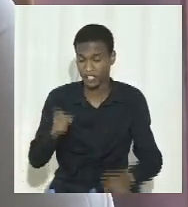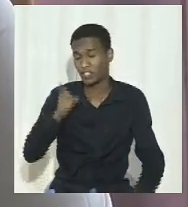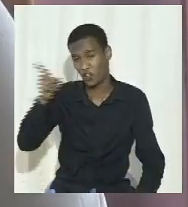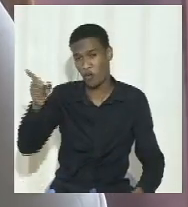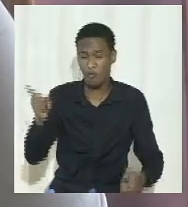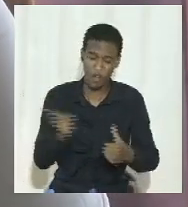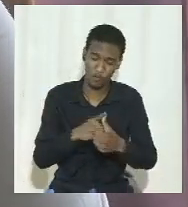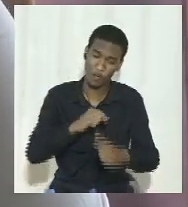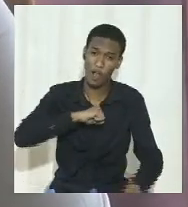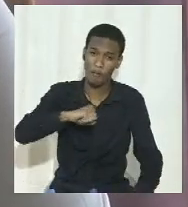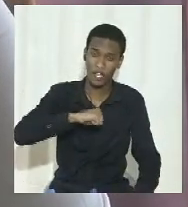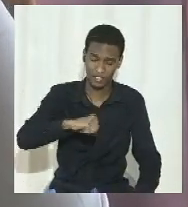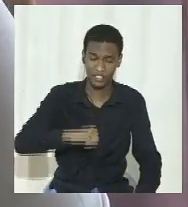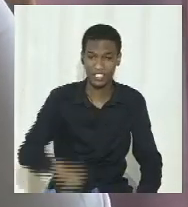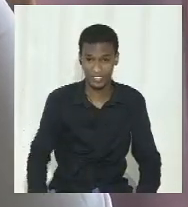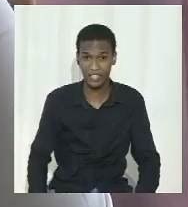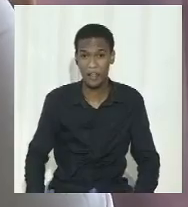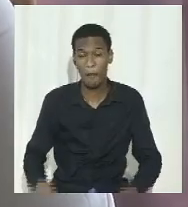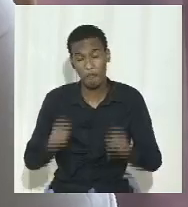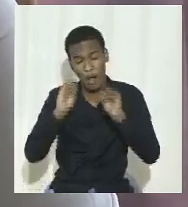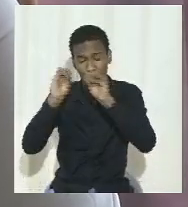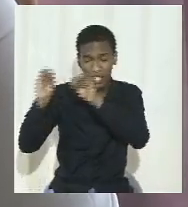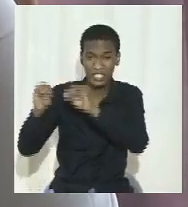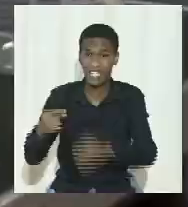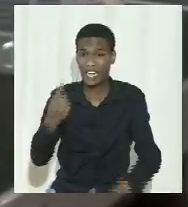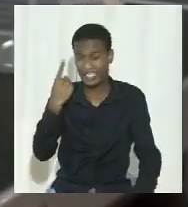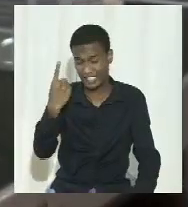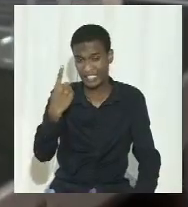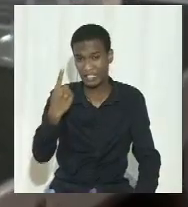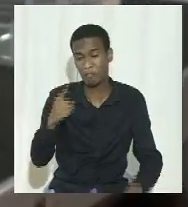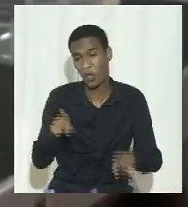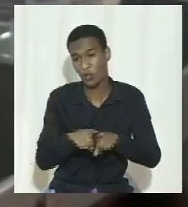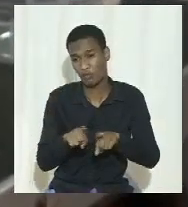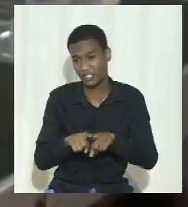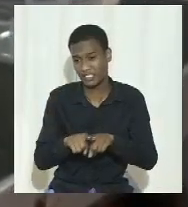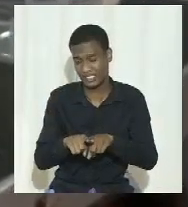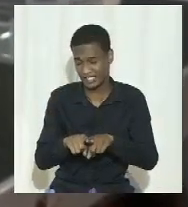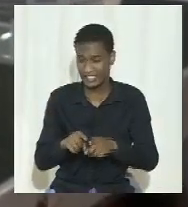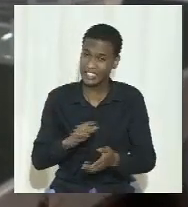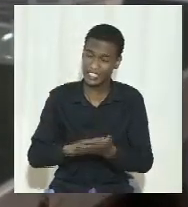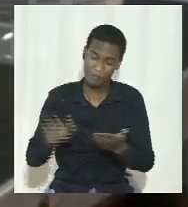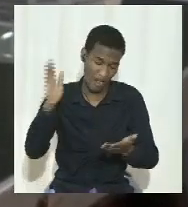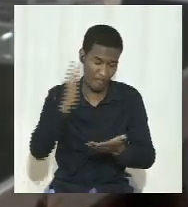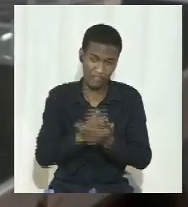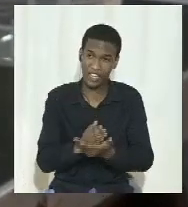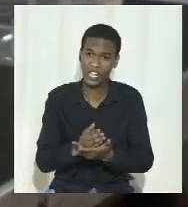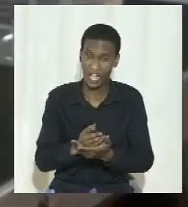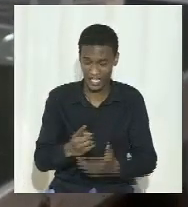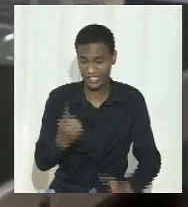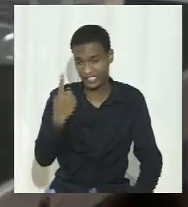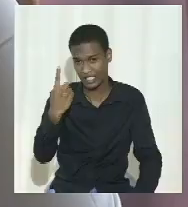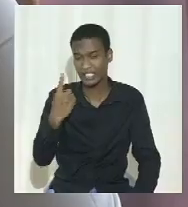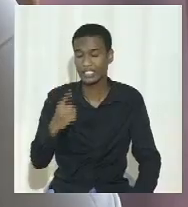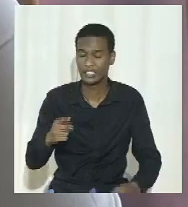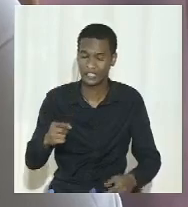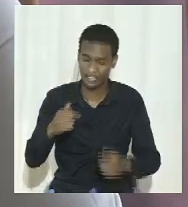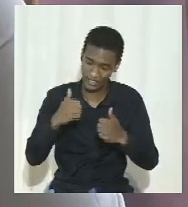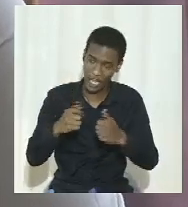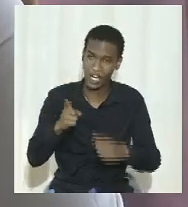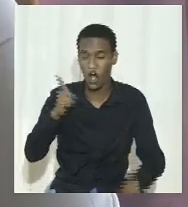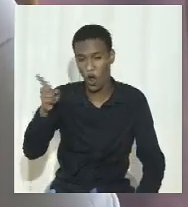satria tsy vita ny mpampianatra irery fa tsy maintsy misy mpanabe hafa manampy azy ireo. Toy ny fametrahana